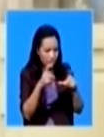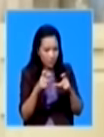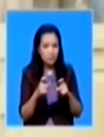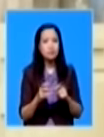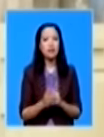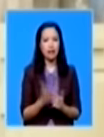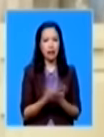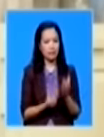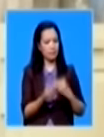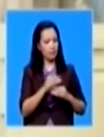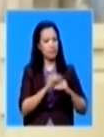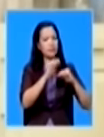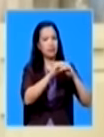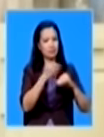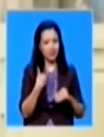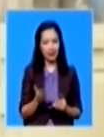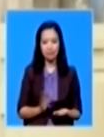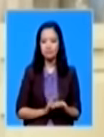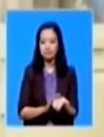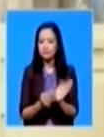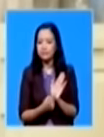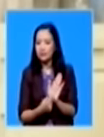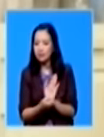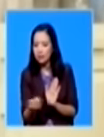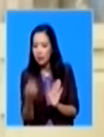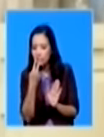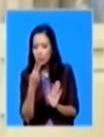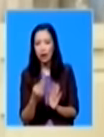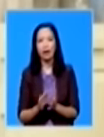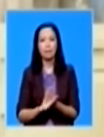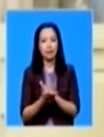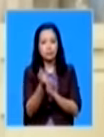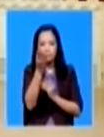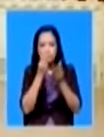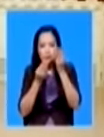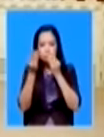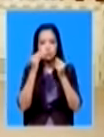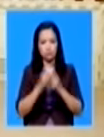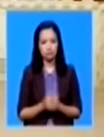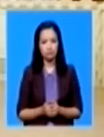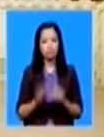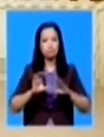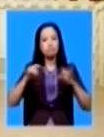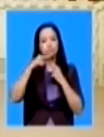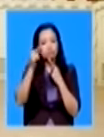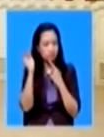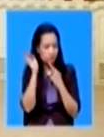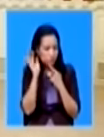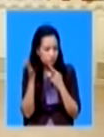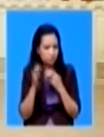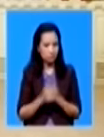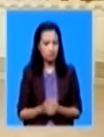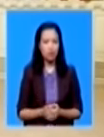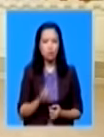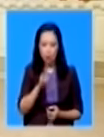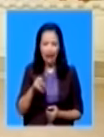ายได้เขาเพิ่มขึ้นเพื่อชักจูงเขาสร้างใจเขาให้ทำแบบนี้ไปดูกันเขาต้องเรียนรู้นะเพราะรัฐพูดบางทีก็ไม่ค่อยเชื่อนะบอกน้ำจะ